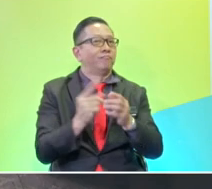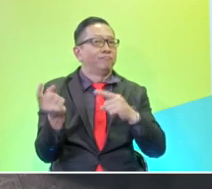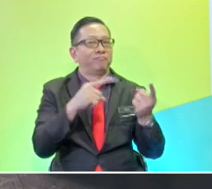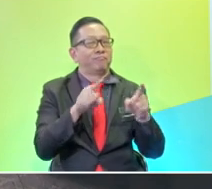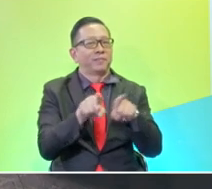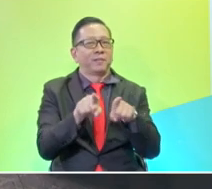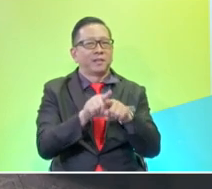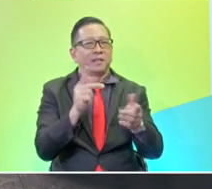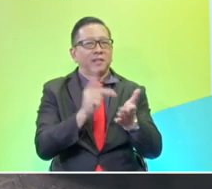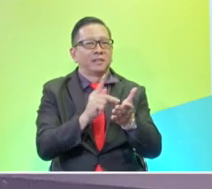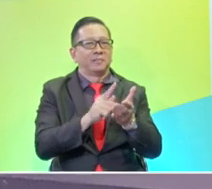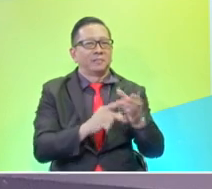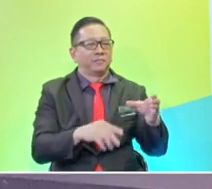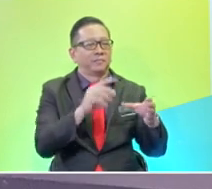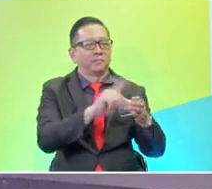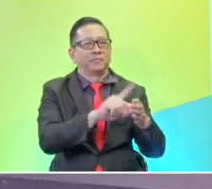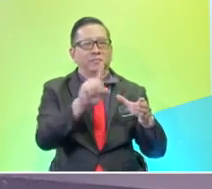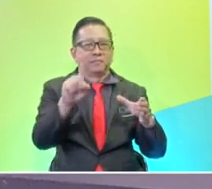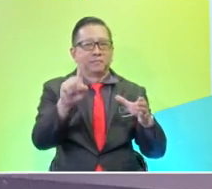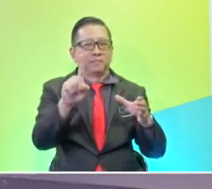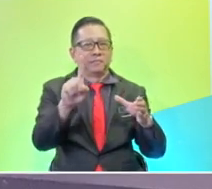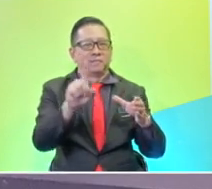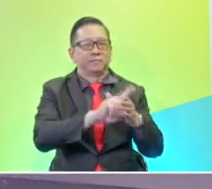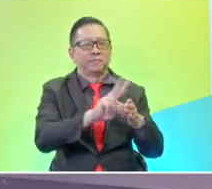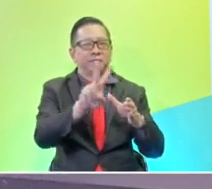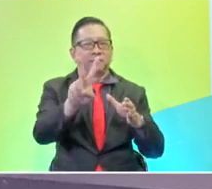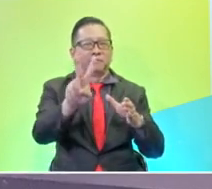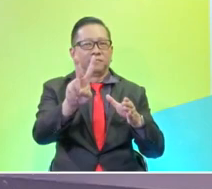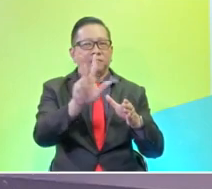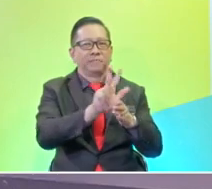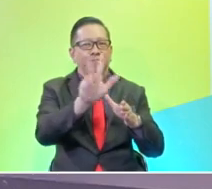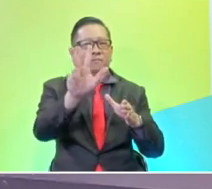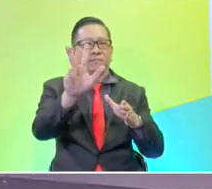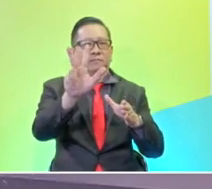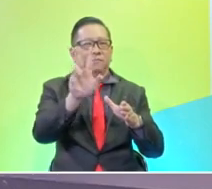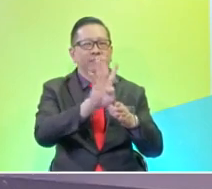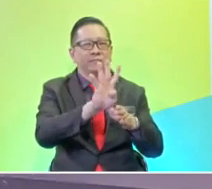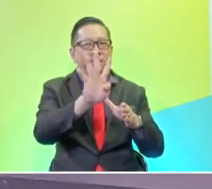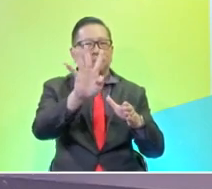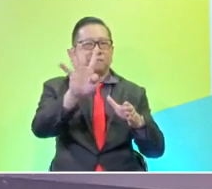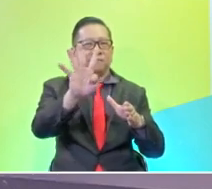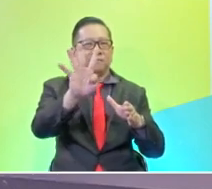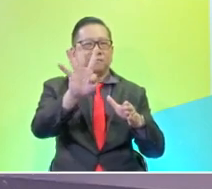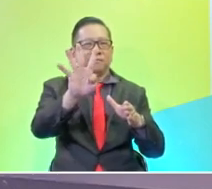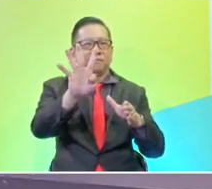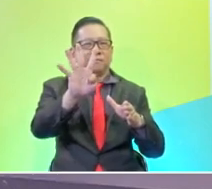oke satu dua tiga empat